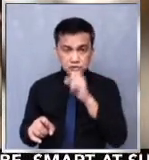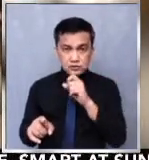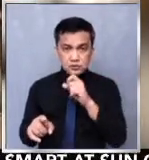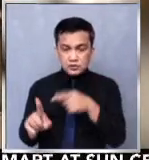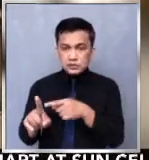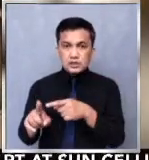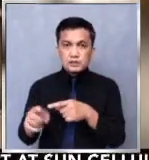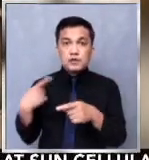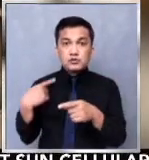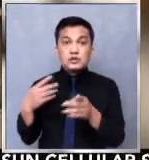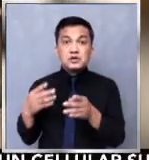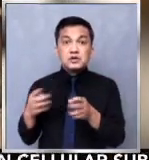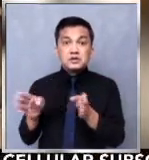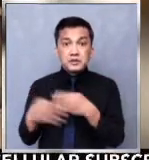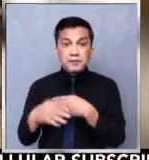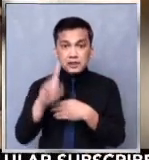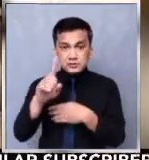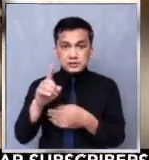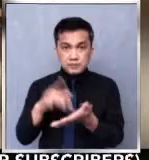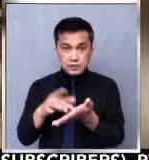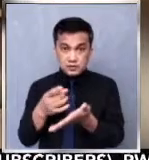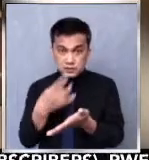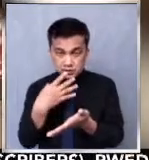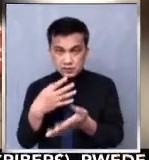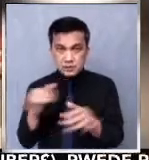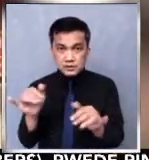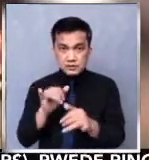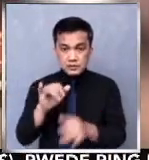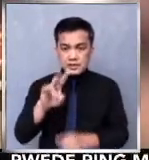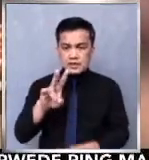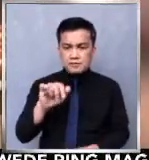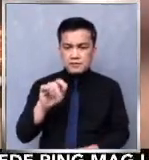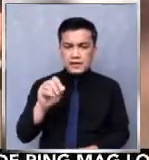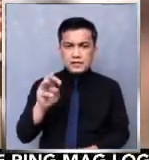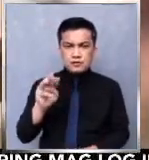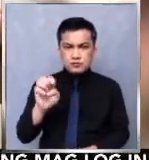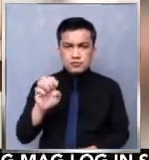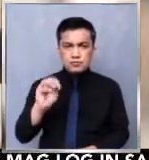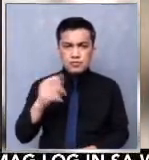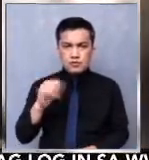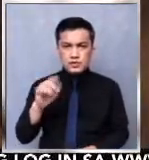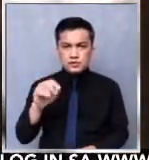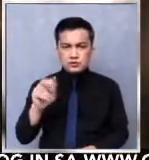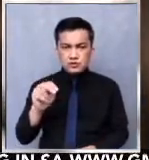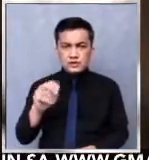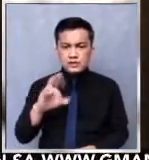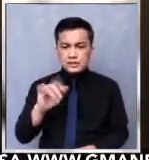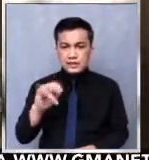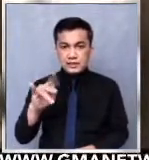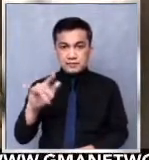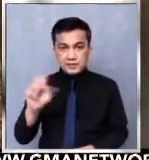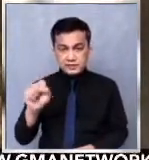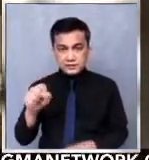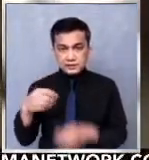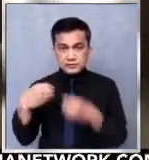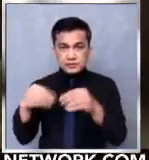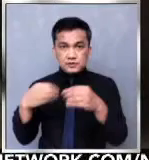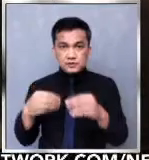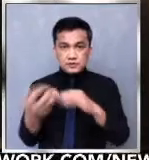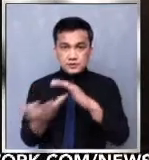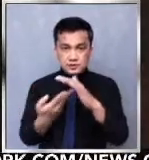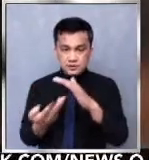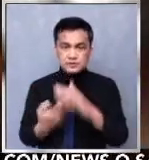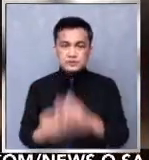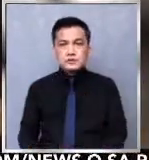ng mga prescribed drugs tulad ng Valium at Mogadon at dalawang cannabis vaporizer na ipinagbibili sa mga parokyano ng suspect. Ayon